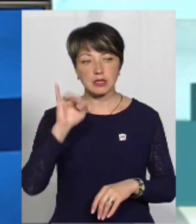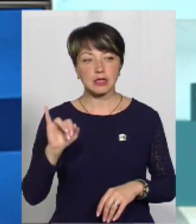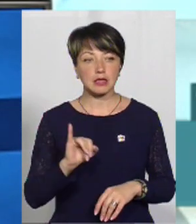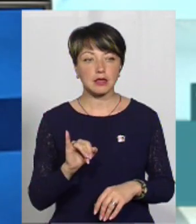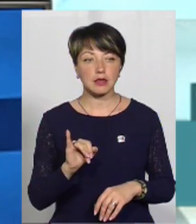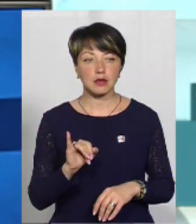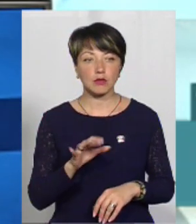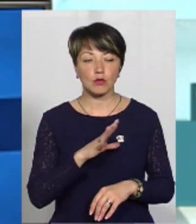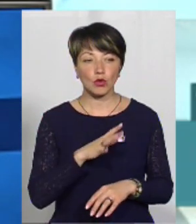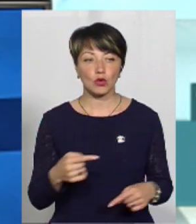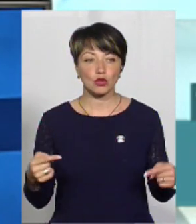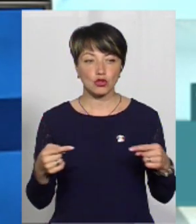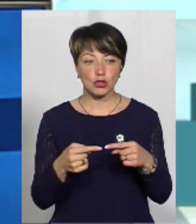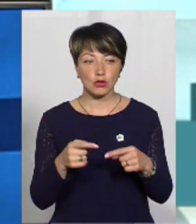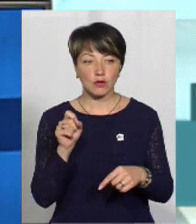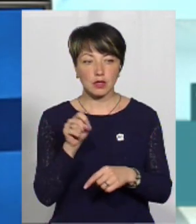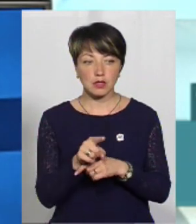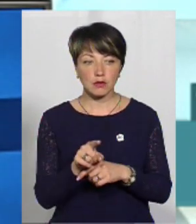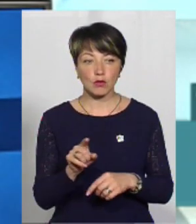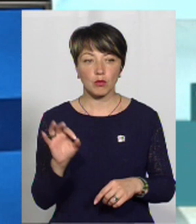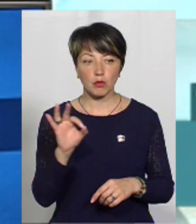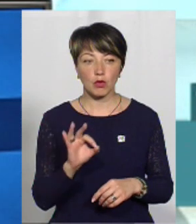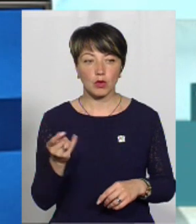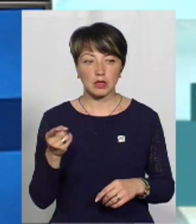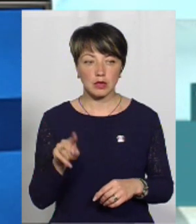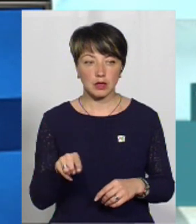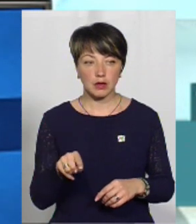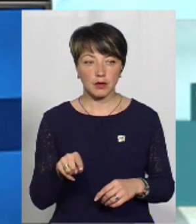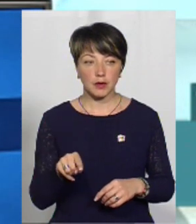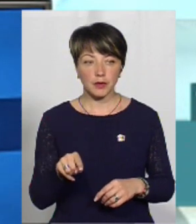І було чітко дано вказівку про те, що